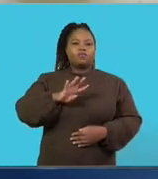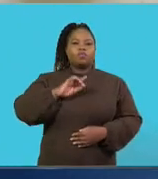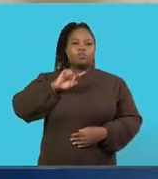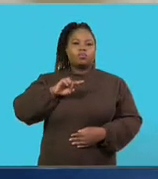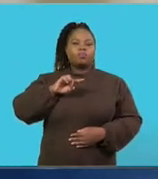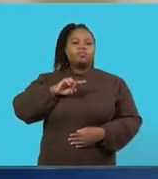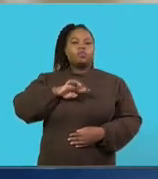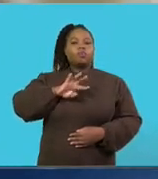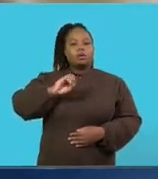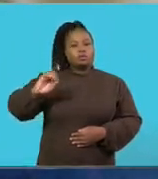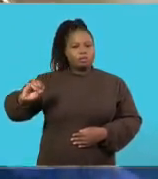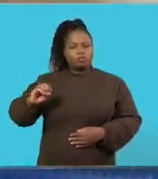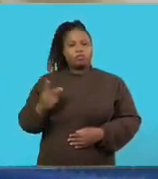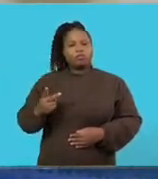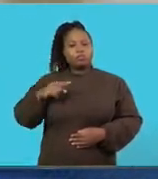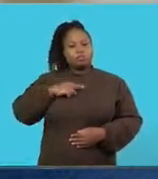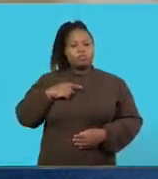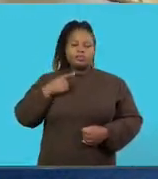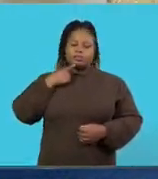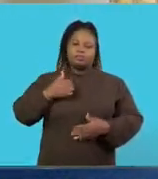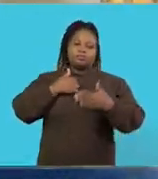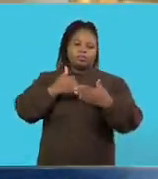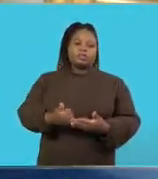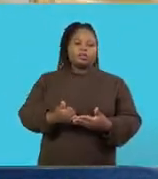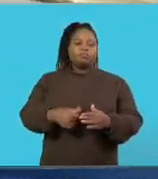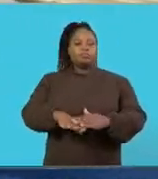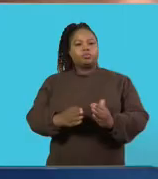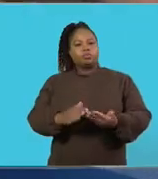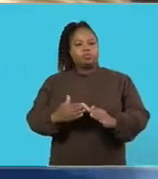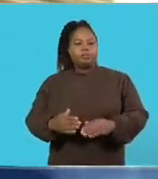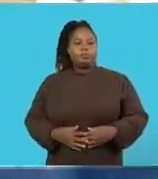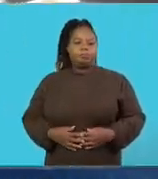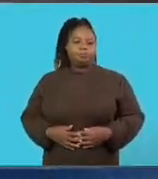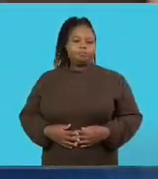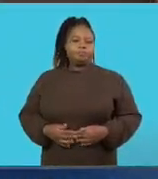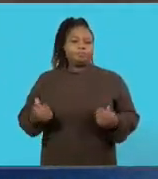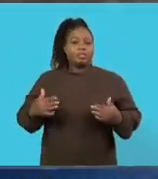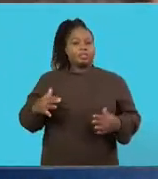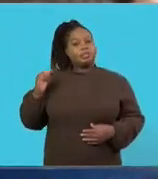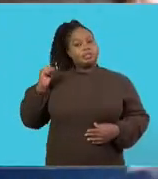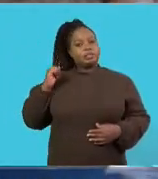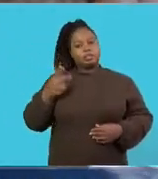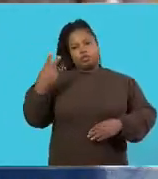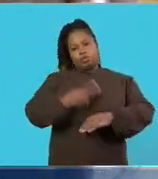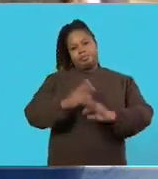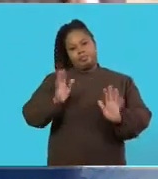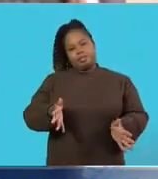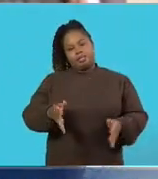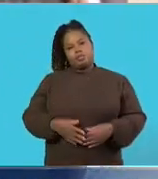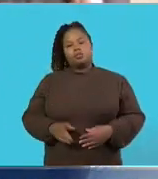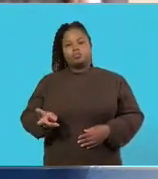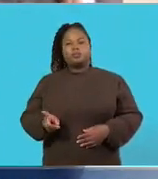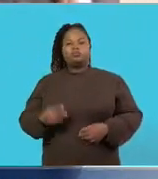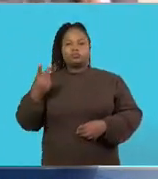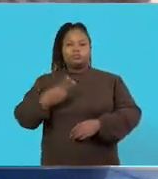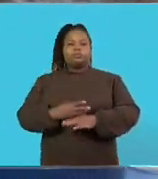ntle le ditefelelo molemong wa go otlolola letsogo tshehetsong ya setšhaba. Ke qadile yesterday, ke etsa 2 days, usually 2 days before